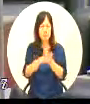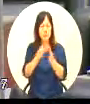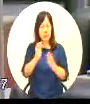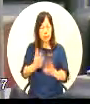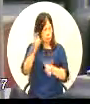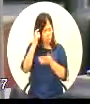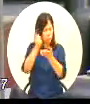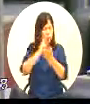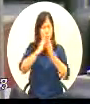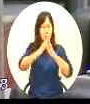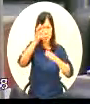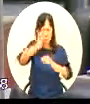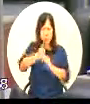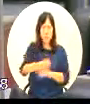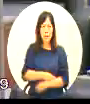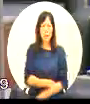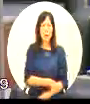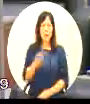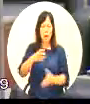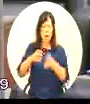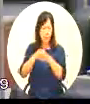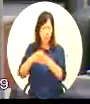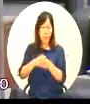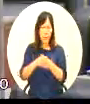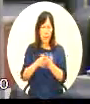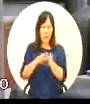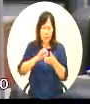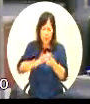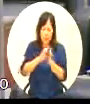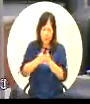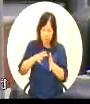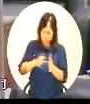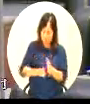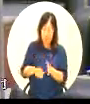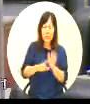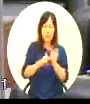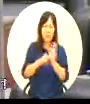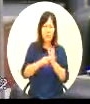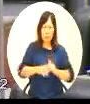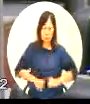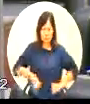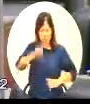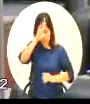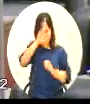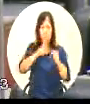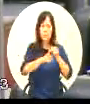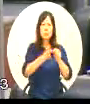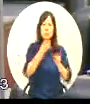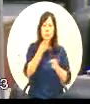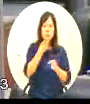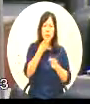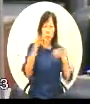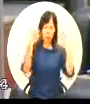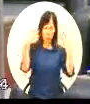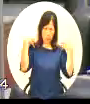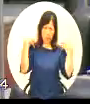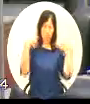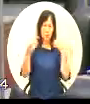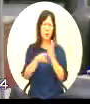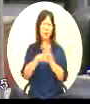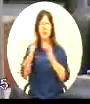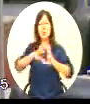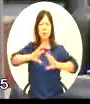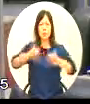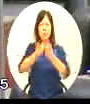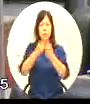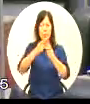的陈局市长，也恳请我们的市府团队，要好好把握这一次民进党中央执政，同时在国会过